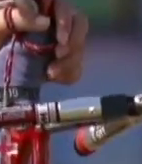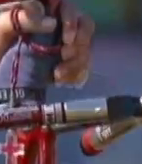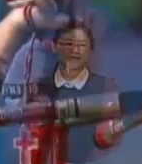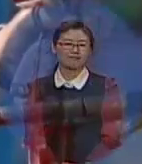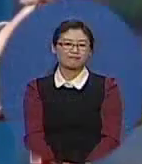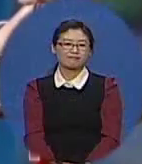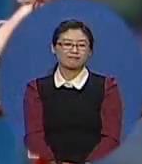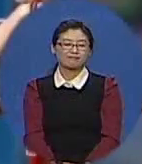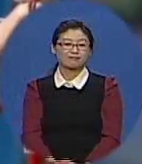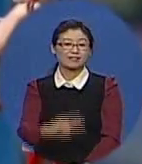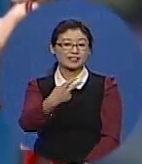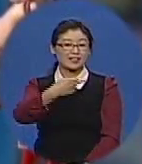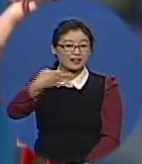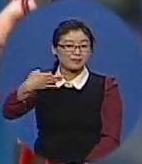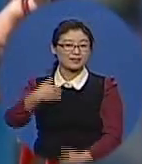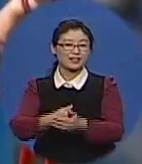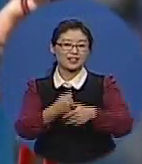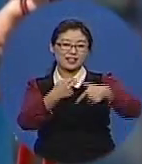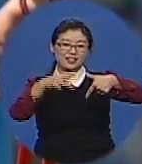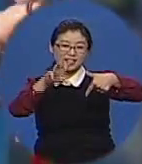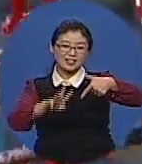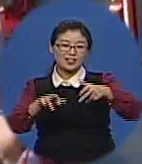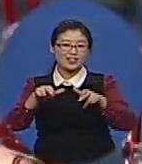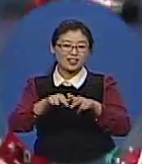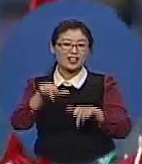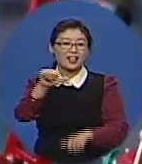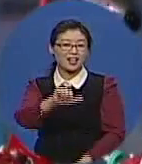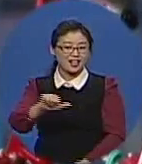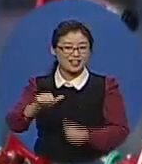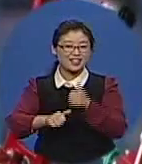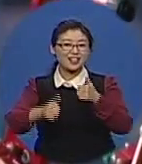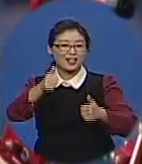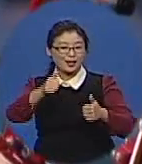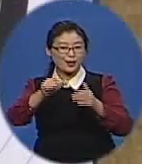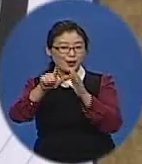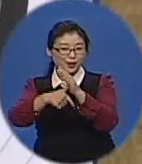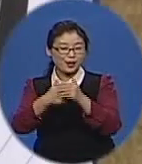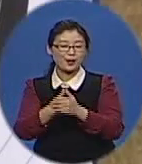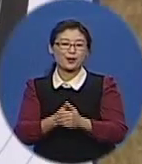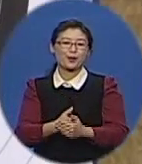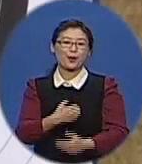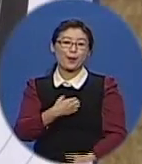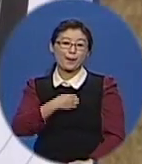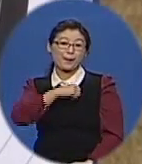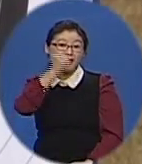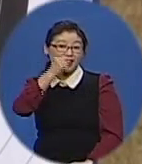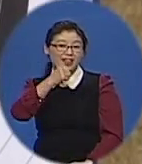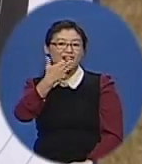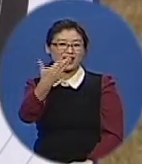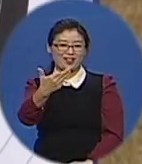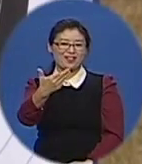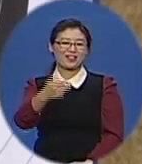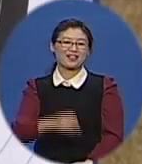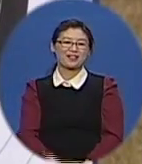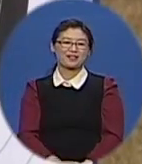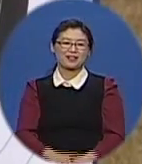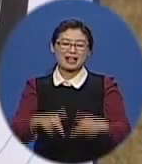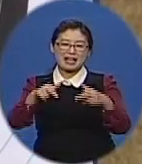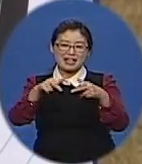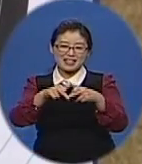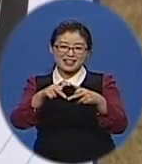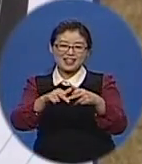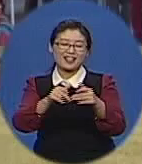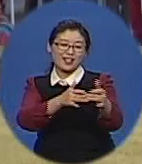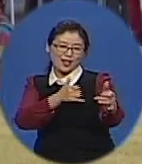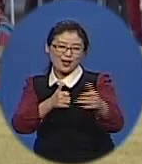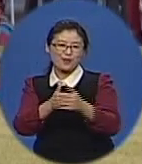최근 열린 2014 인천장애인 아시아 경기대회에서도 총 8개의 메달을 획득하며 장애인 양궁 강국의